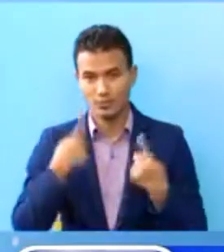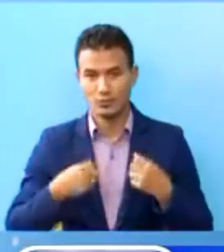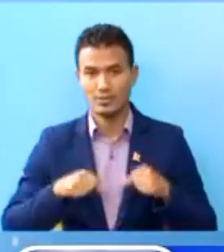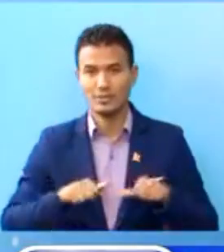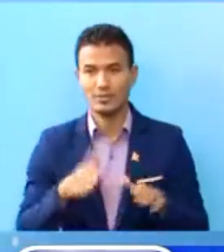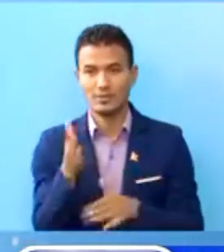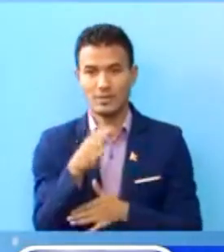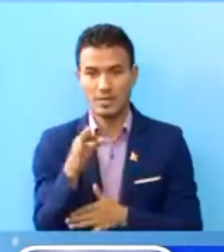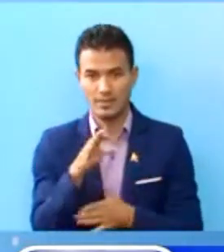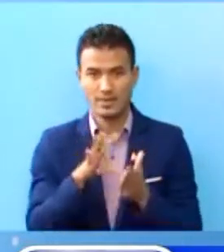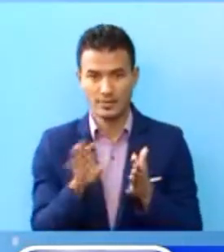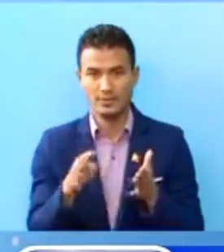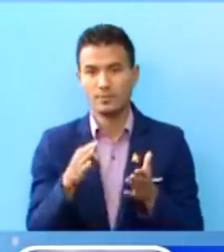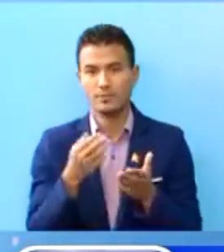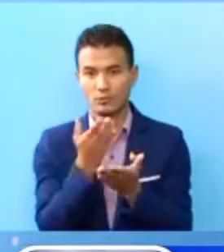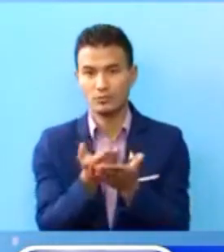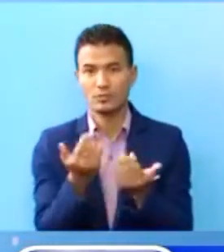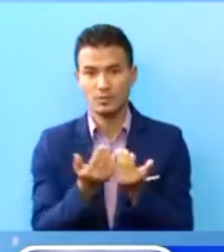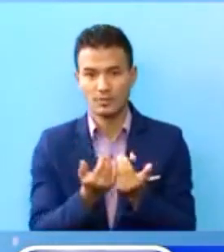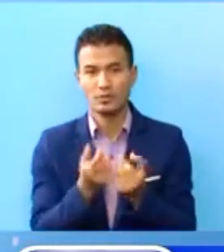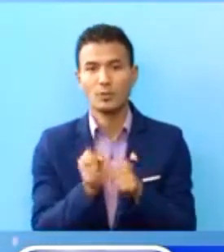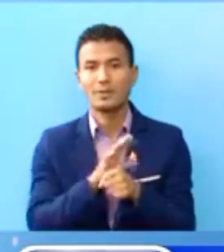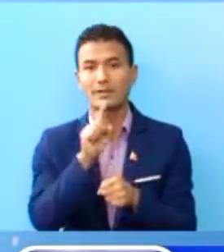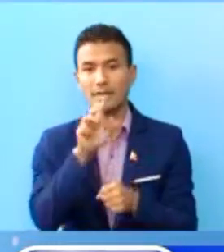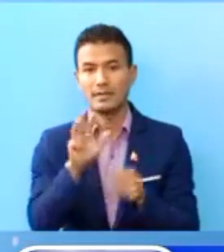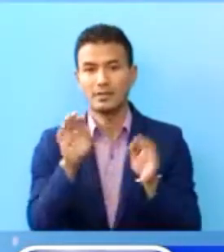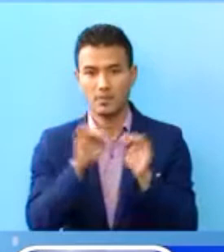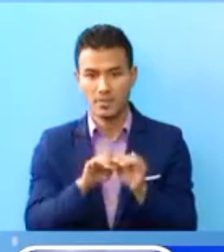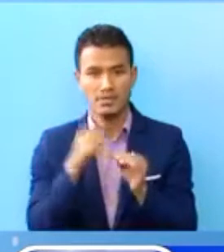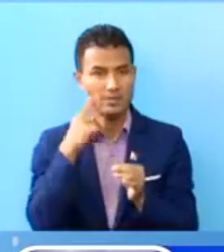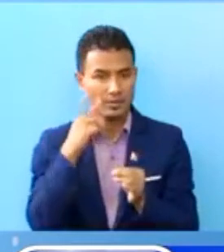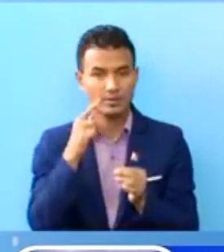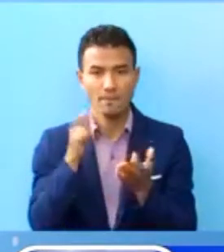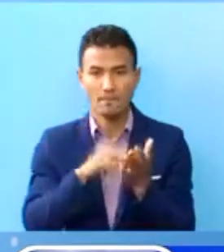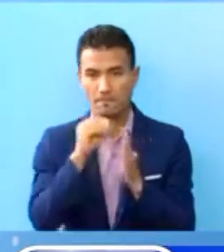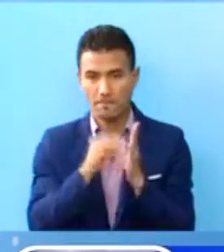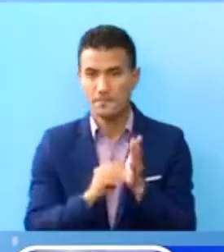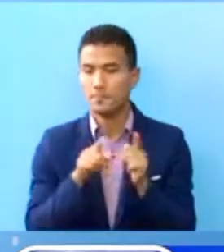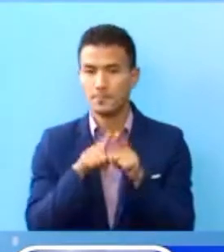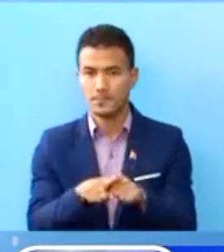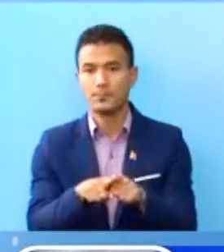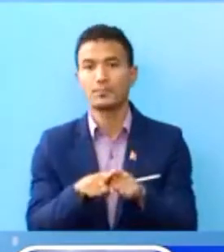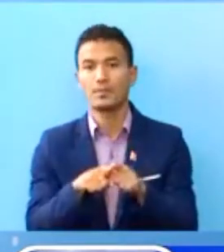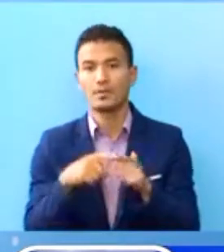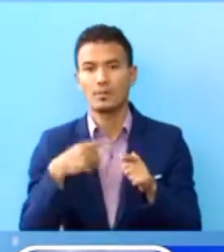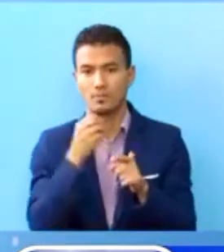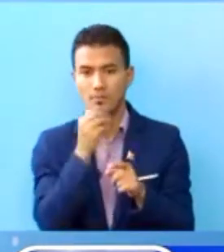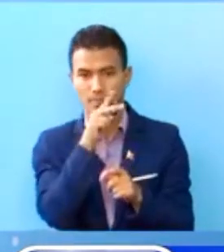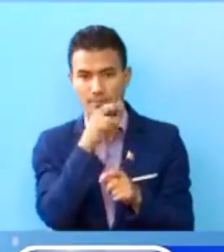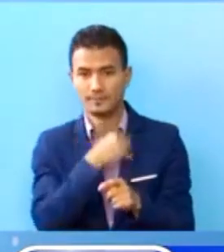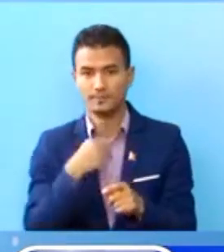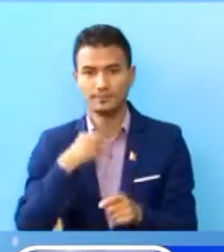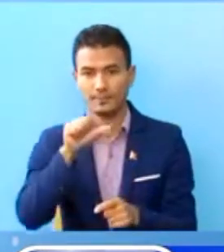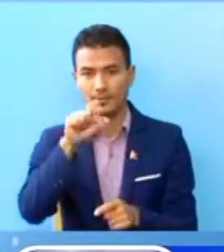तथा जनसंख्या मंत्रालय बाट प्रस्तुत हुने COVID-19 संबंधी दैनिक अध्यावधिक विवरण लिएर म प्राध्यापक